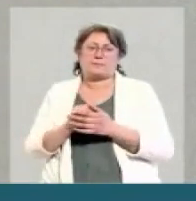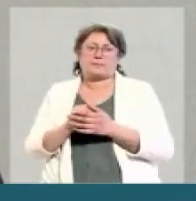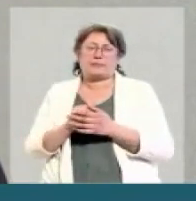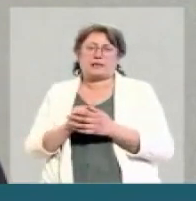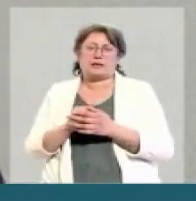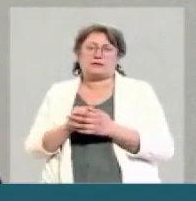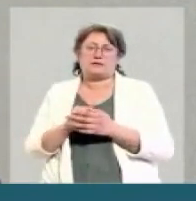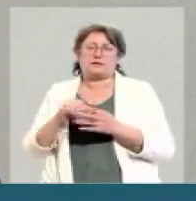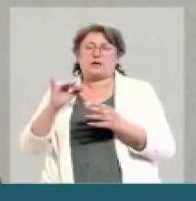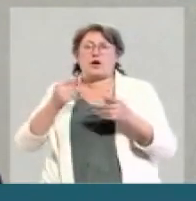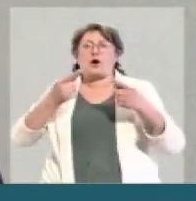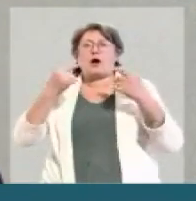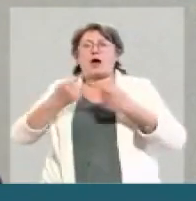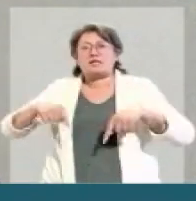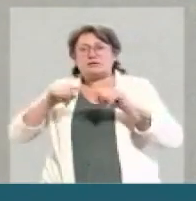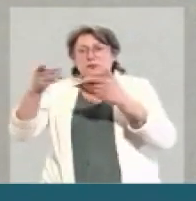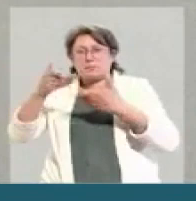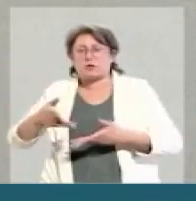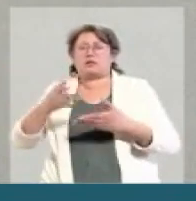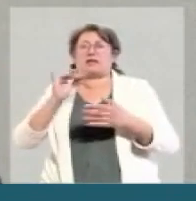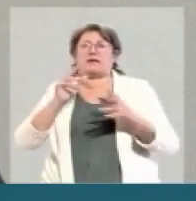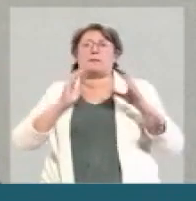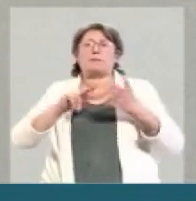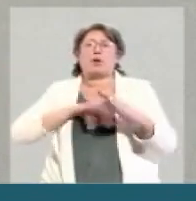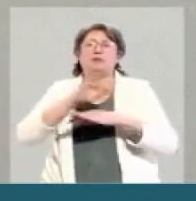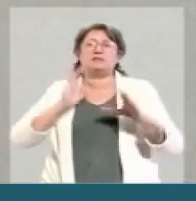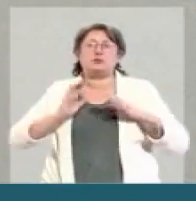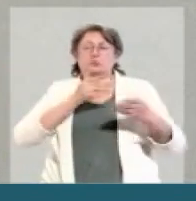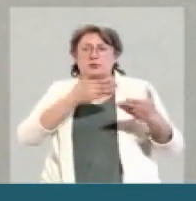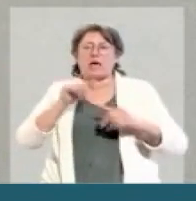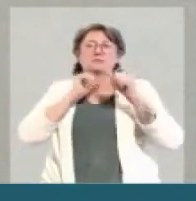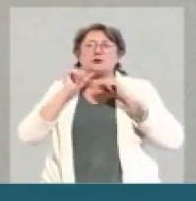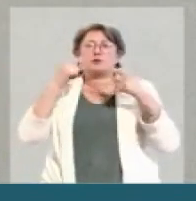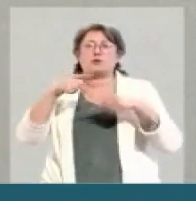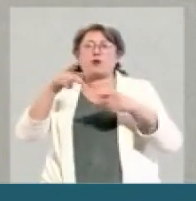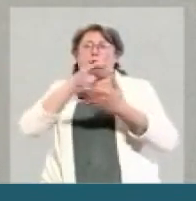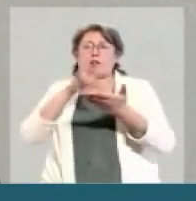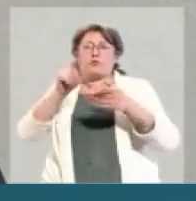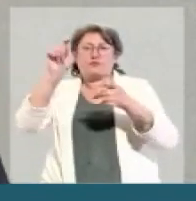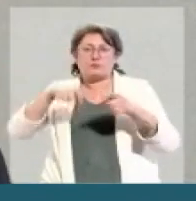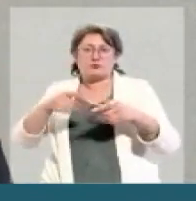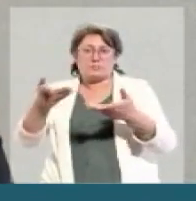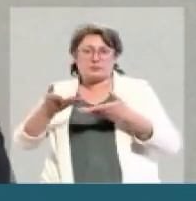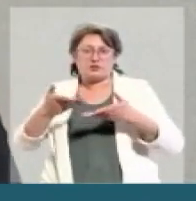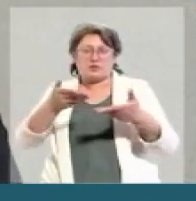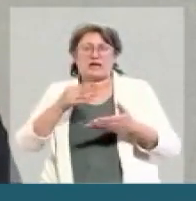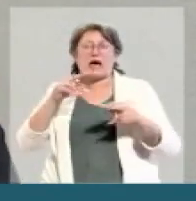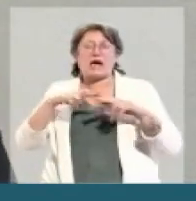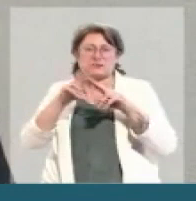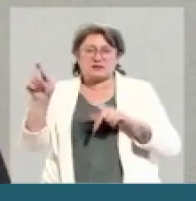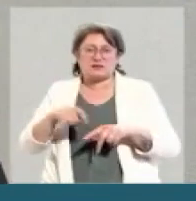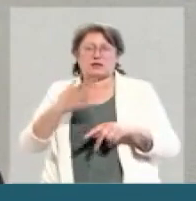И подрядчик приглашали, и проектный институт приглашали. Эксперты из других городов приезжали, в частности, со Астаны.